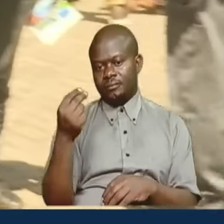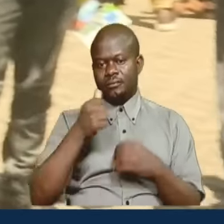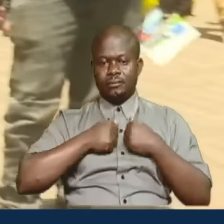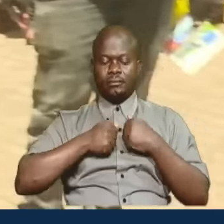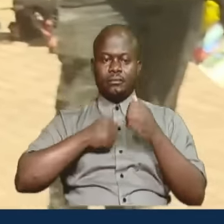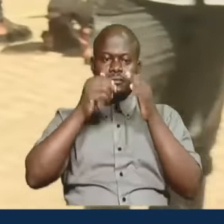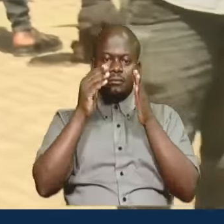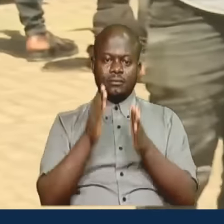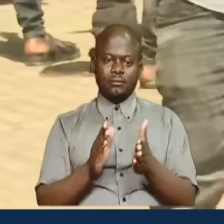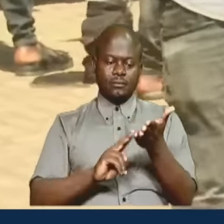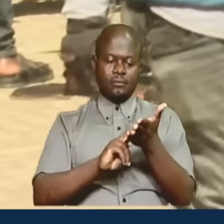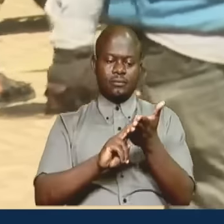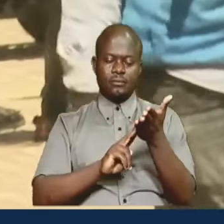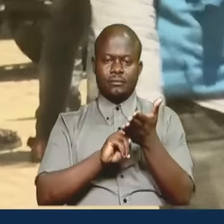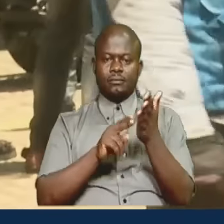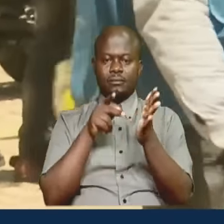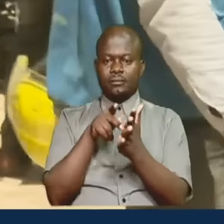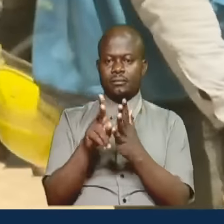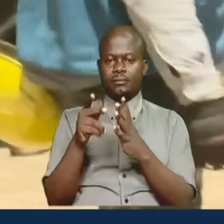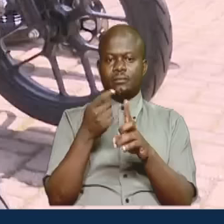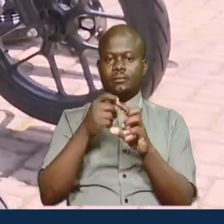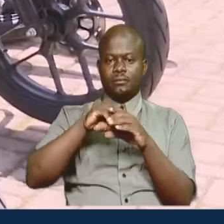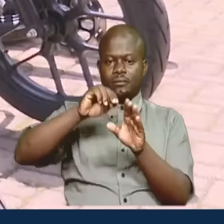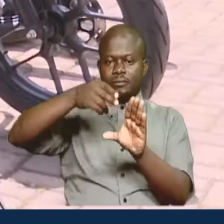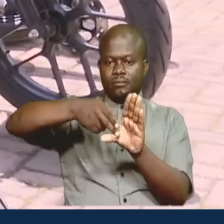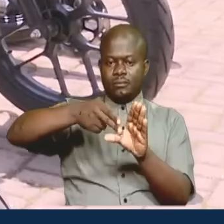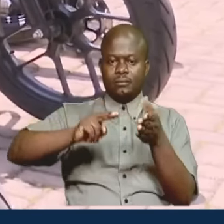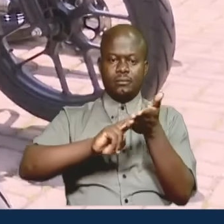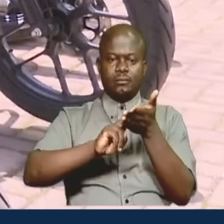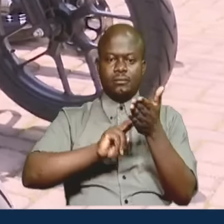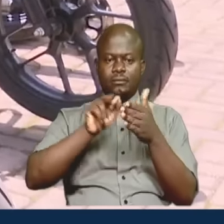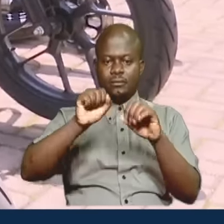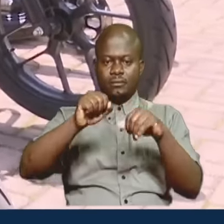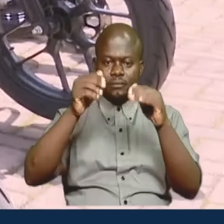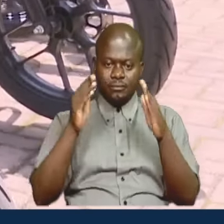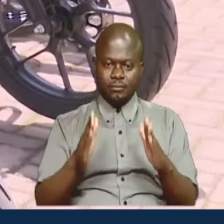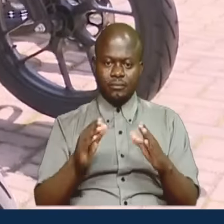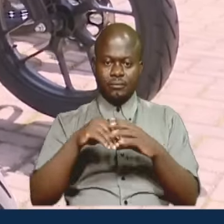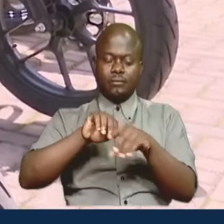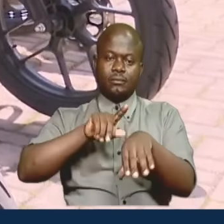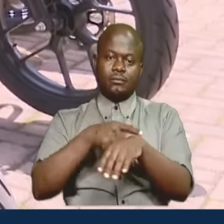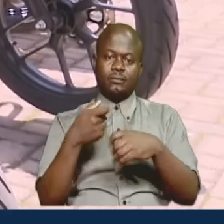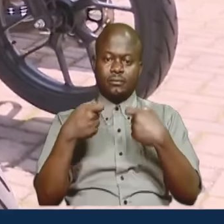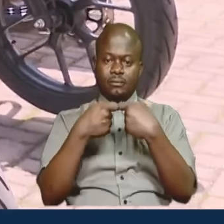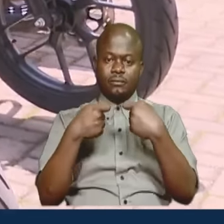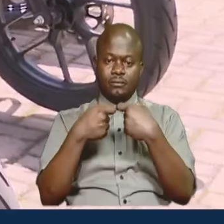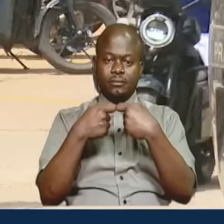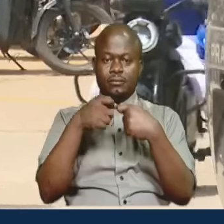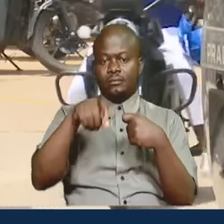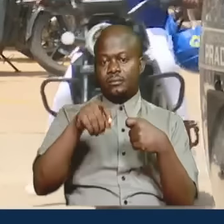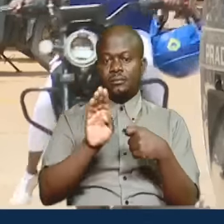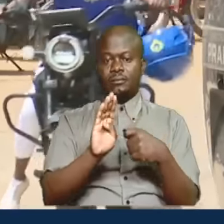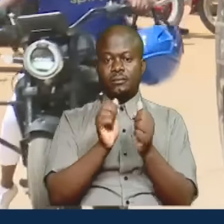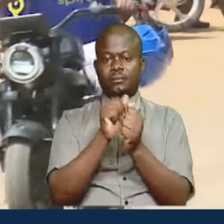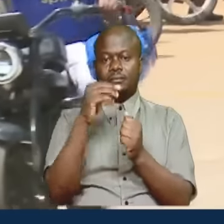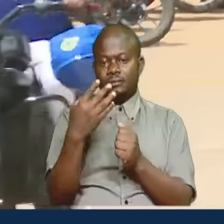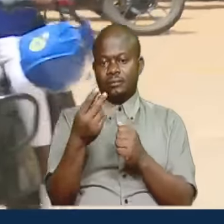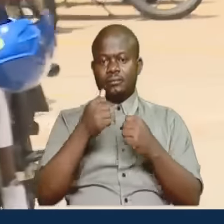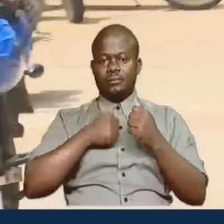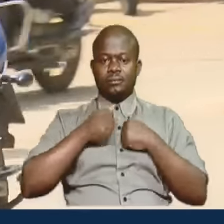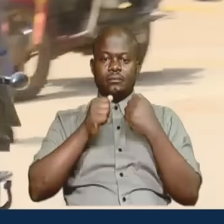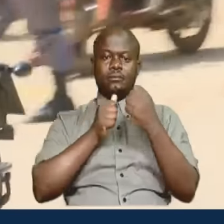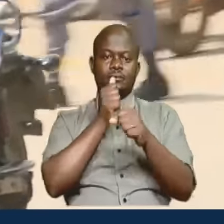Rwanda yakoreshwaga hatumizwa ibikomoka kuri peteroli byakoreshwaga n'izi moto, mu gihe iz'amashanyarazi zikenera miliyari 14 z'amafaranga y'u Rwanda